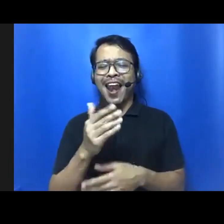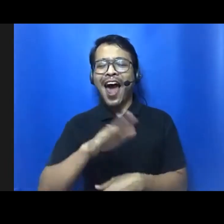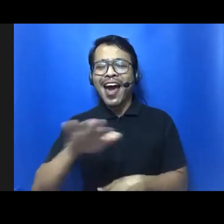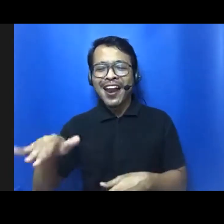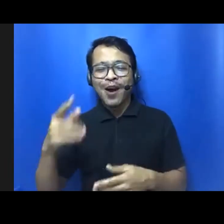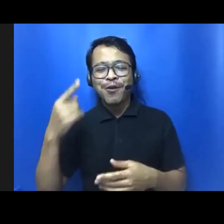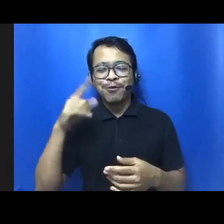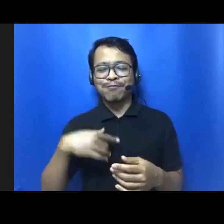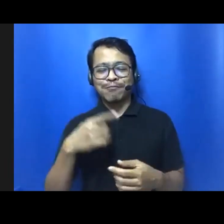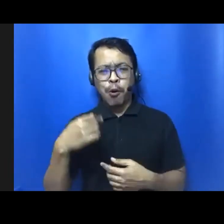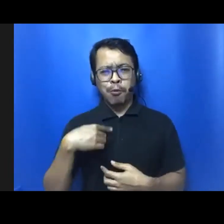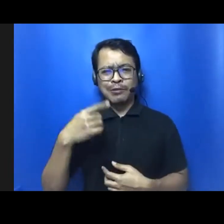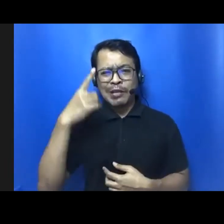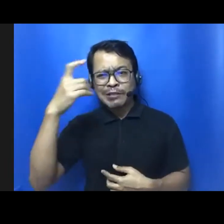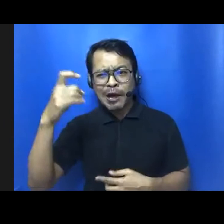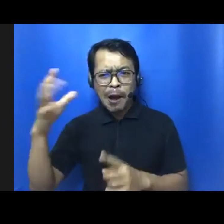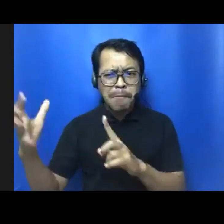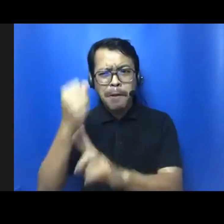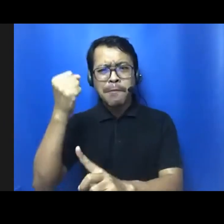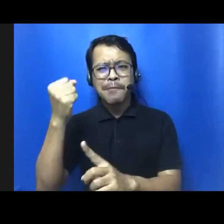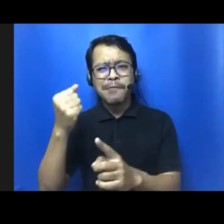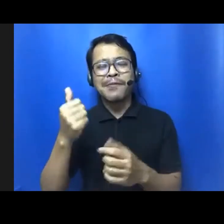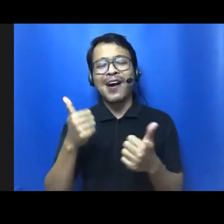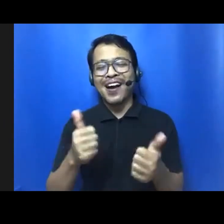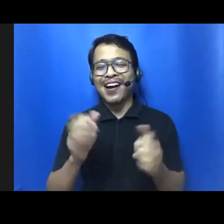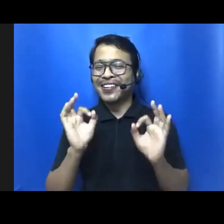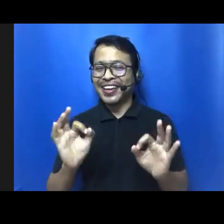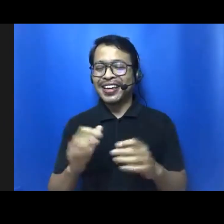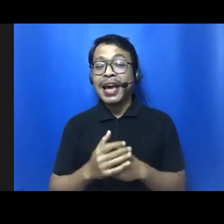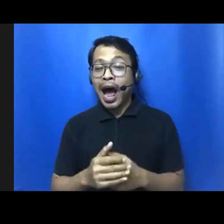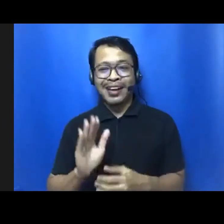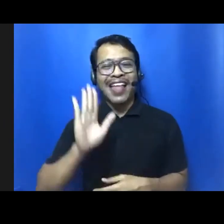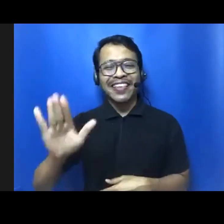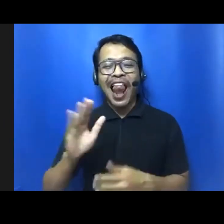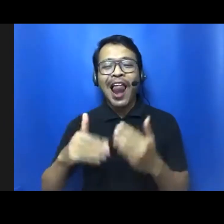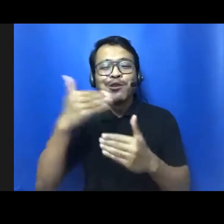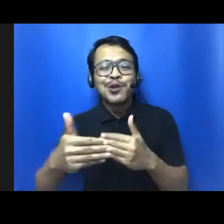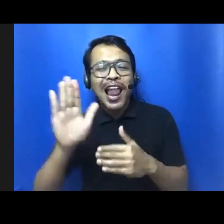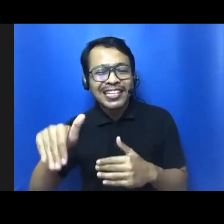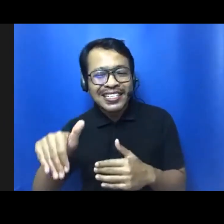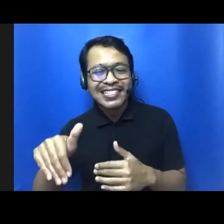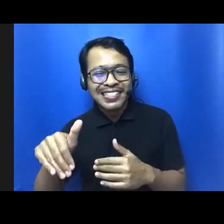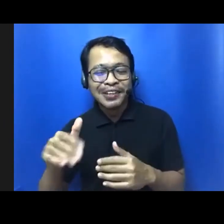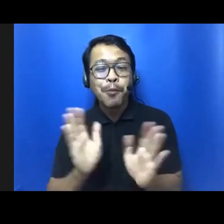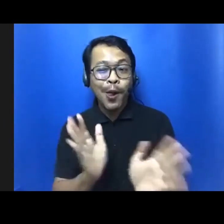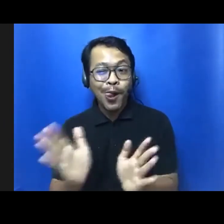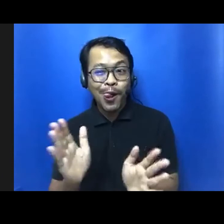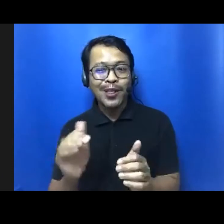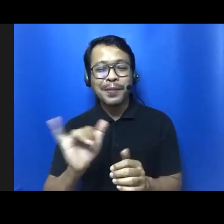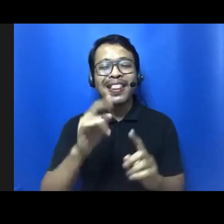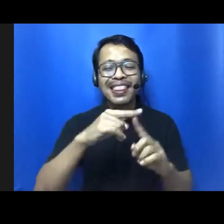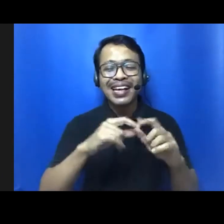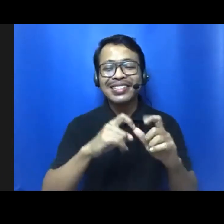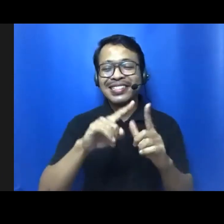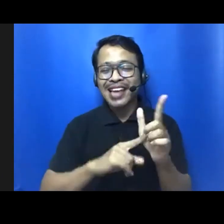cita-citanya mereka. Nah, nanti kita berbincang lagi dengan Aji dan juga Tasya, tapi saya ingin ke narasumber yang tadi sudah saya perkenalkan,